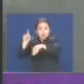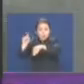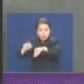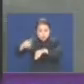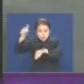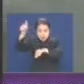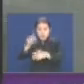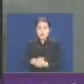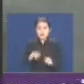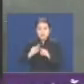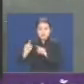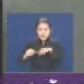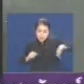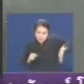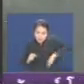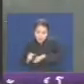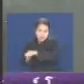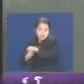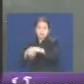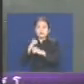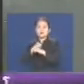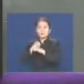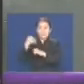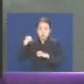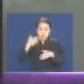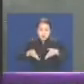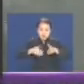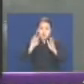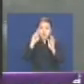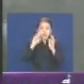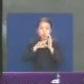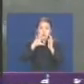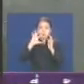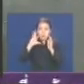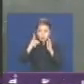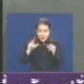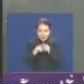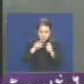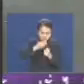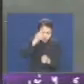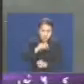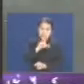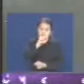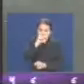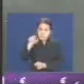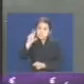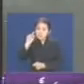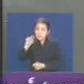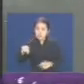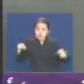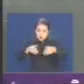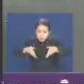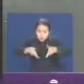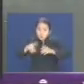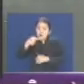ระดับบูรพาวิถีถนนราชอุทิศนั้นมีน้ำท่วมขังตลอดสายนะคะอยู่ที่20-30เซนติเมตรถนนประชาร่วมใ